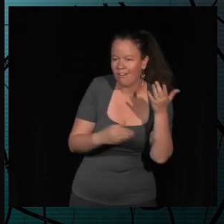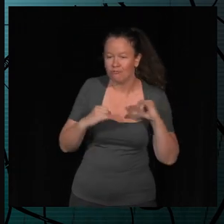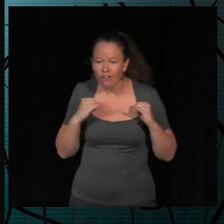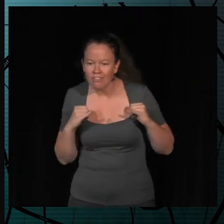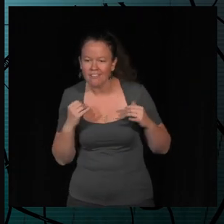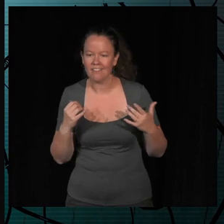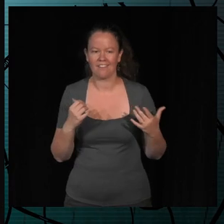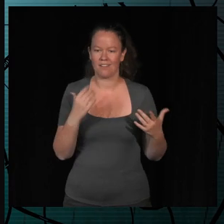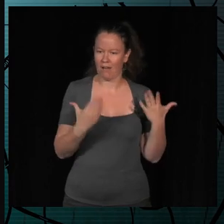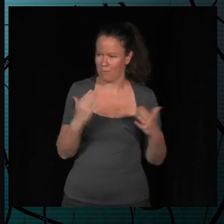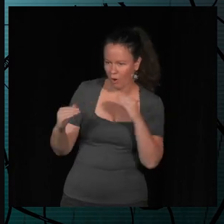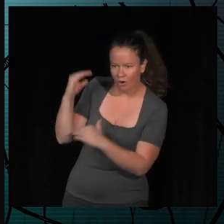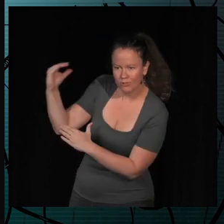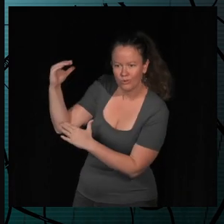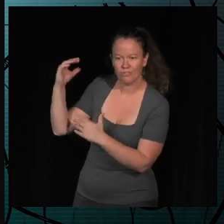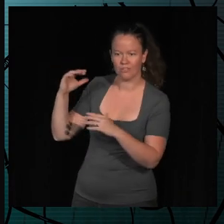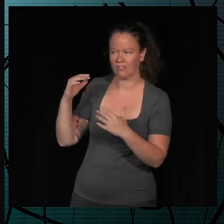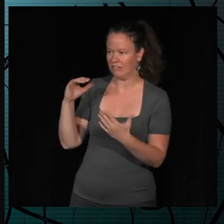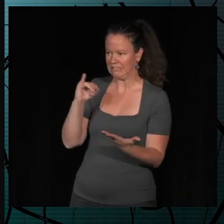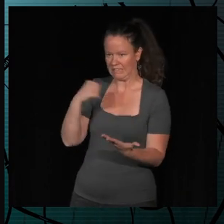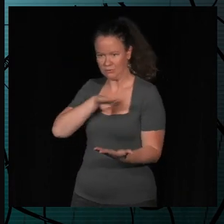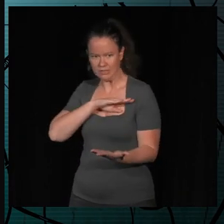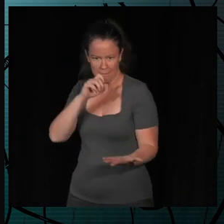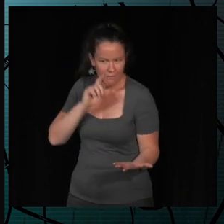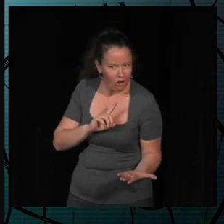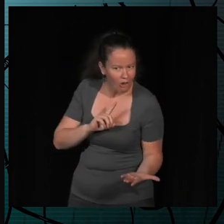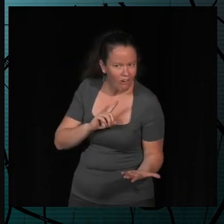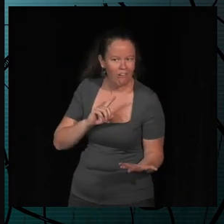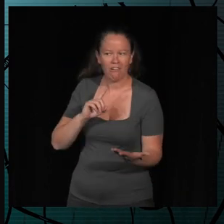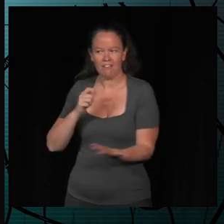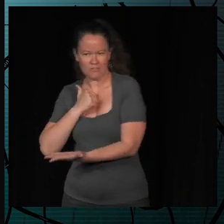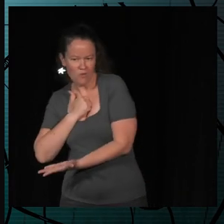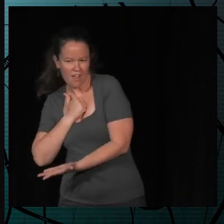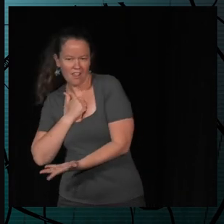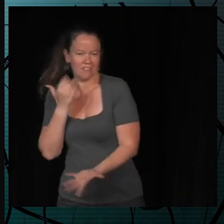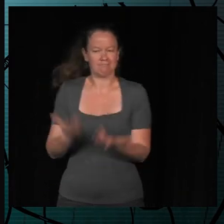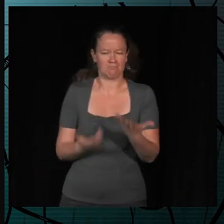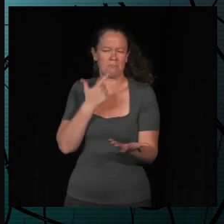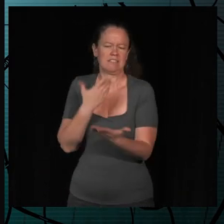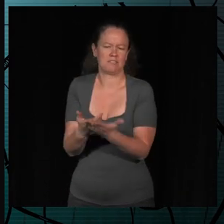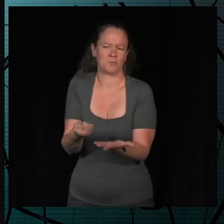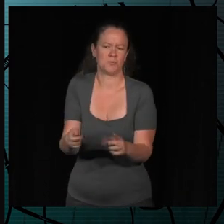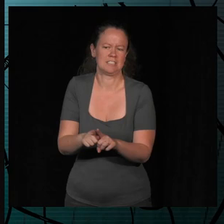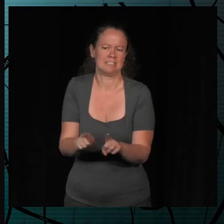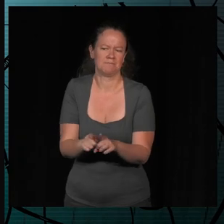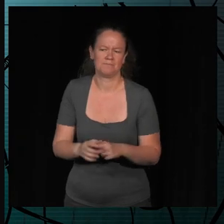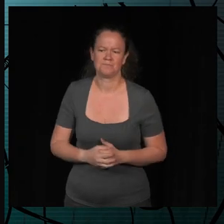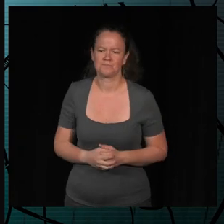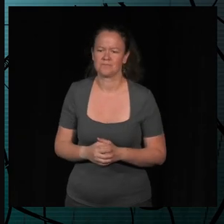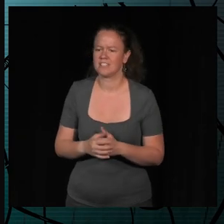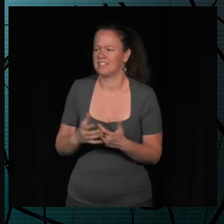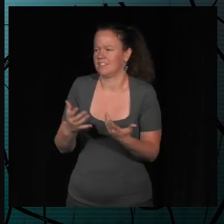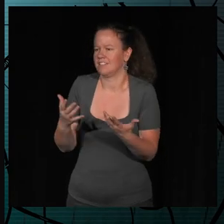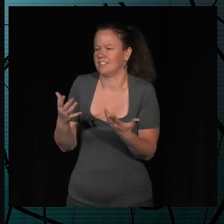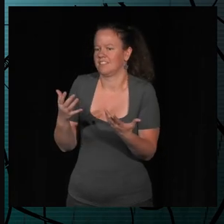majeur de responsabilités parentale de responsabilités individuelle et éventuellement aussi hein de de de euh voilà